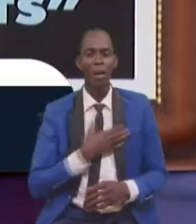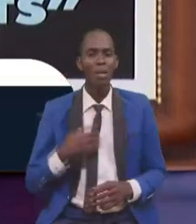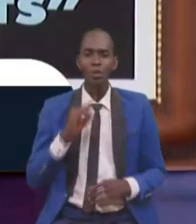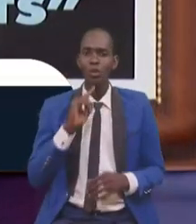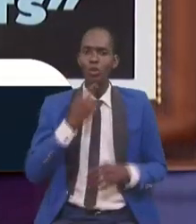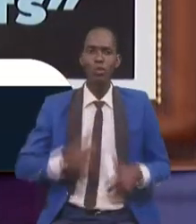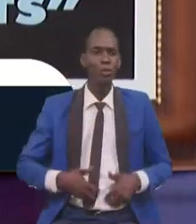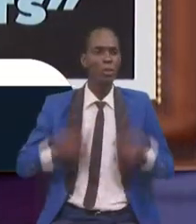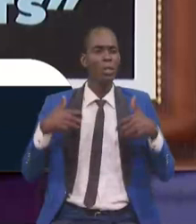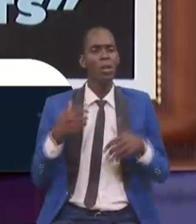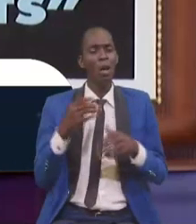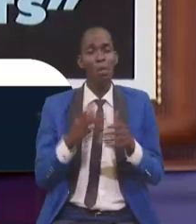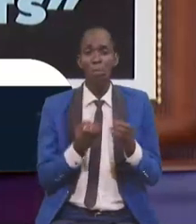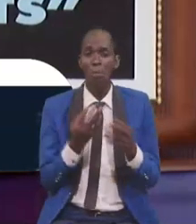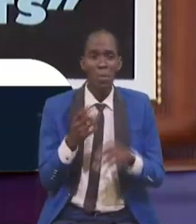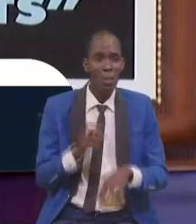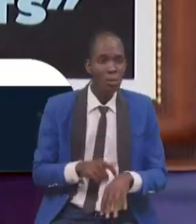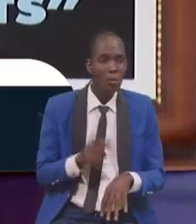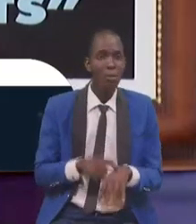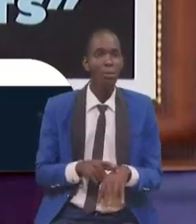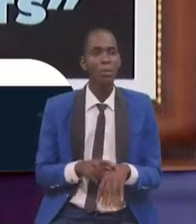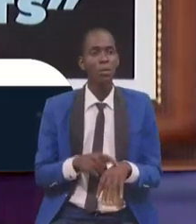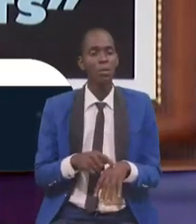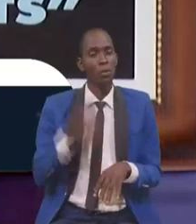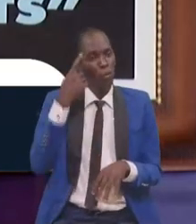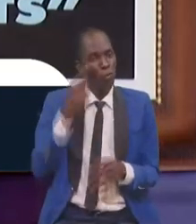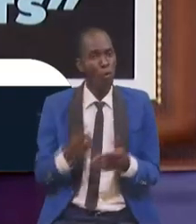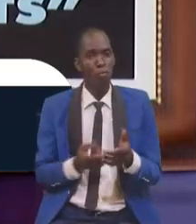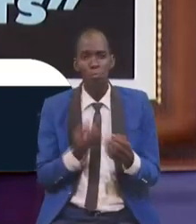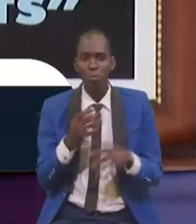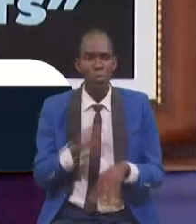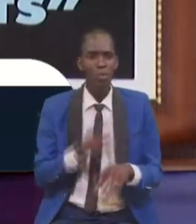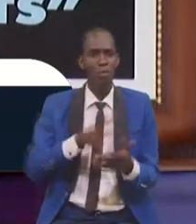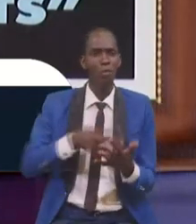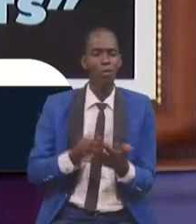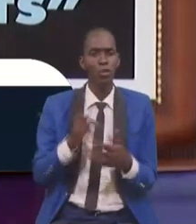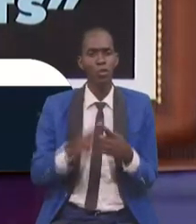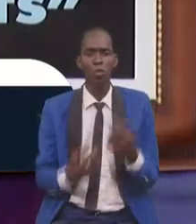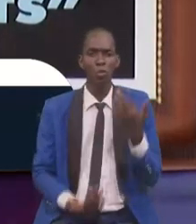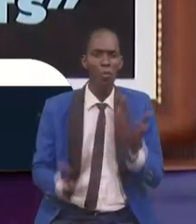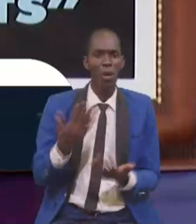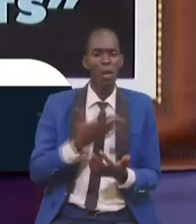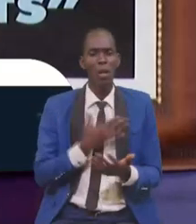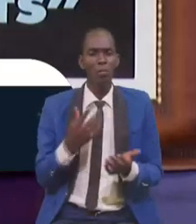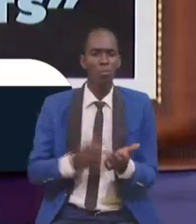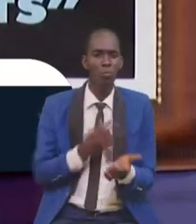cruellement. Il tombe souvent dans le feu et souvent dans